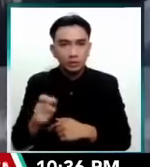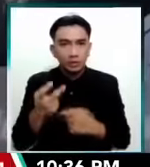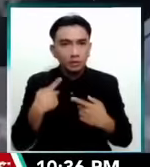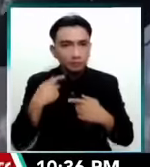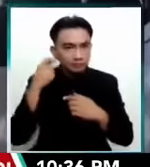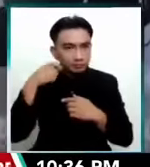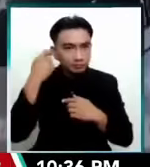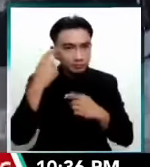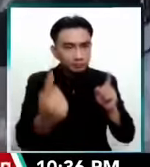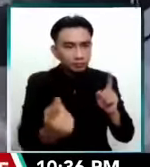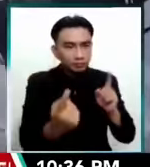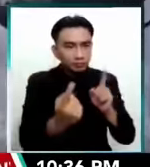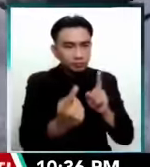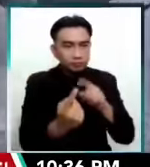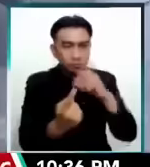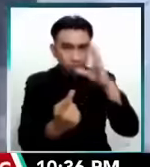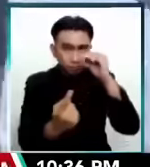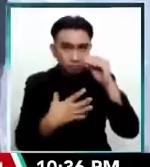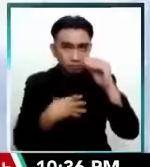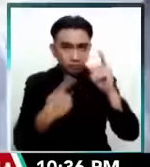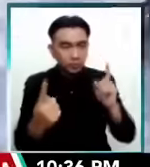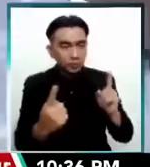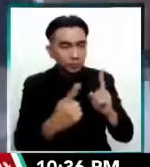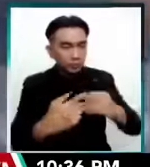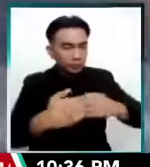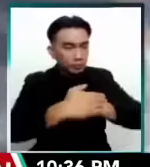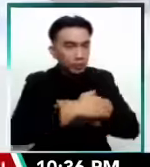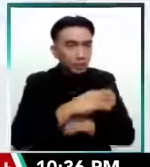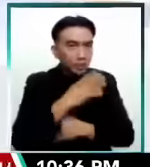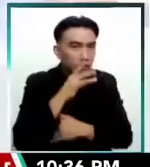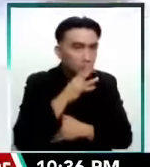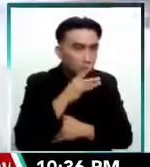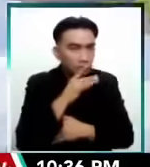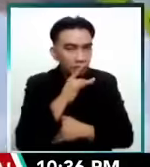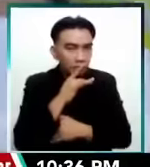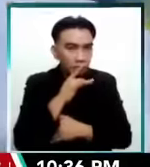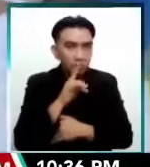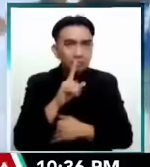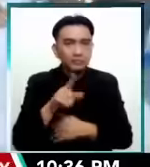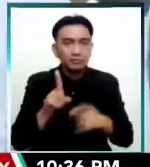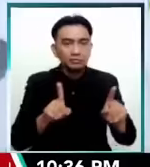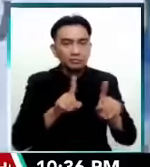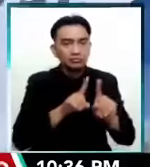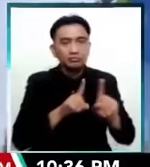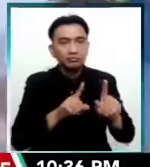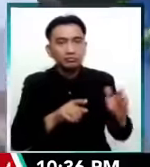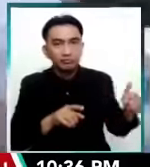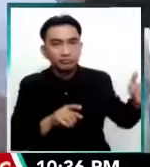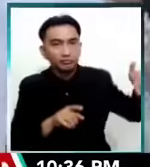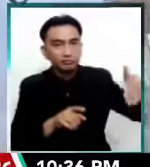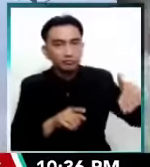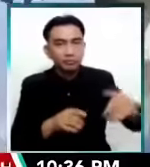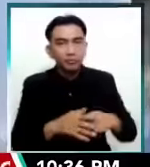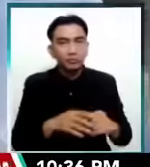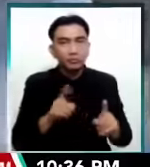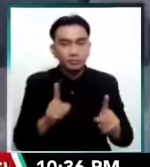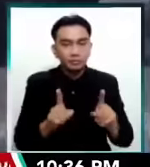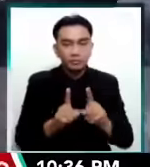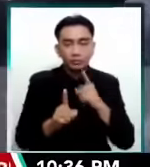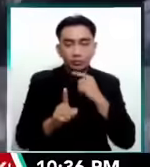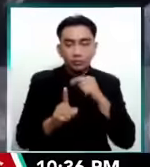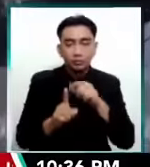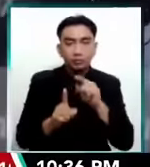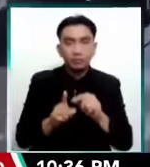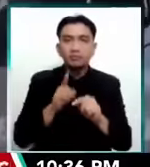lalaki nakaputi na may tila binulong at minsan pang umakbay sa kanya. Ayon kay Pacquiao, si Teves nga ang lalaki.